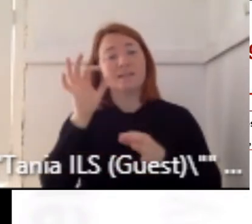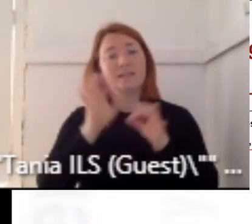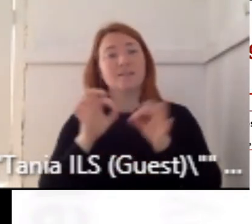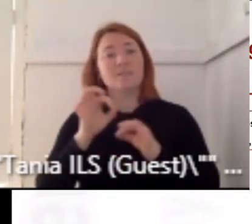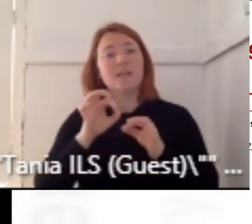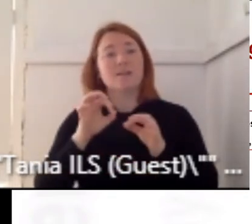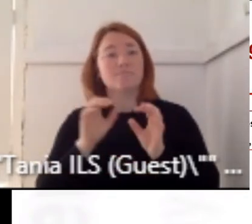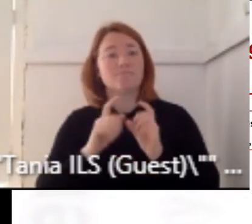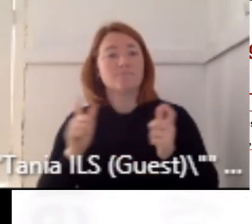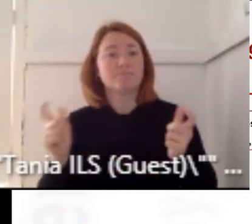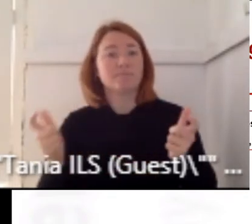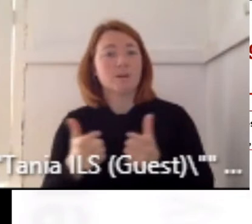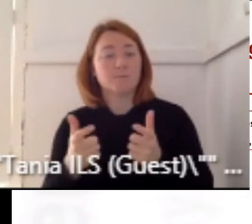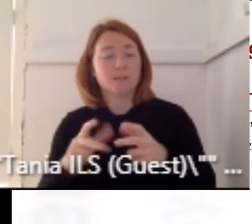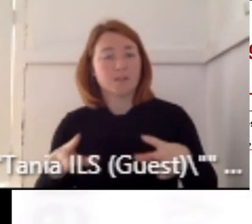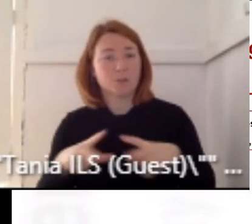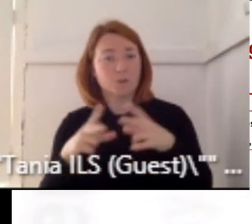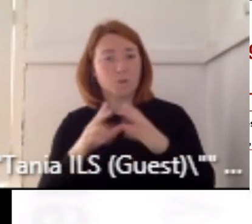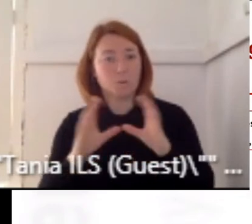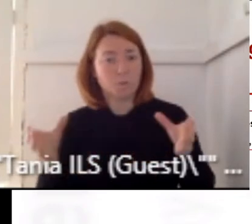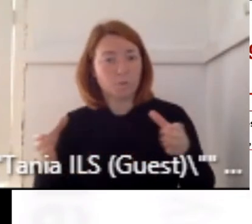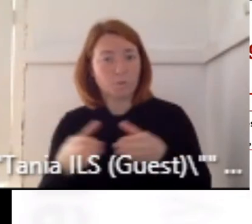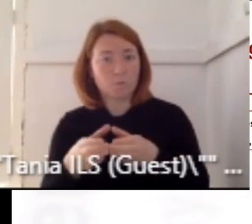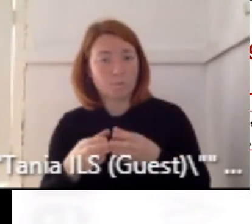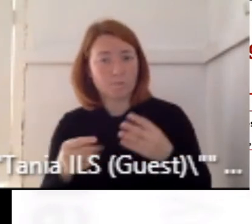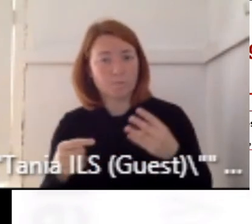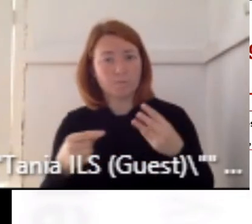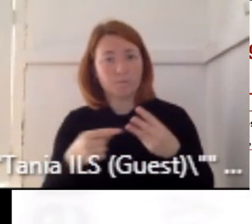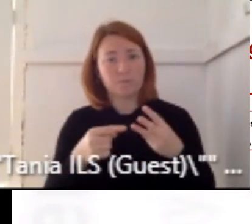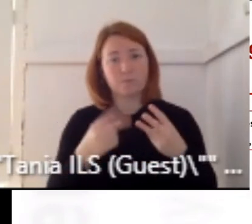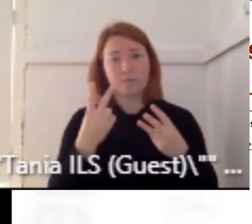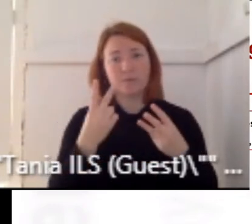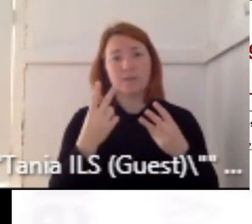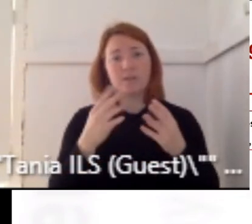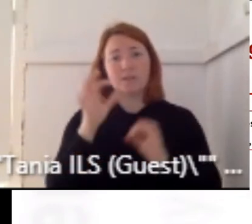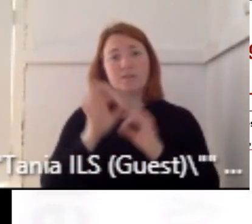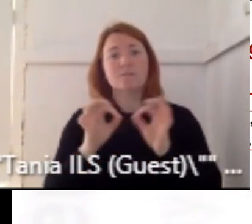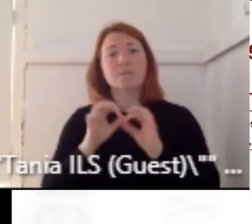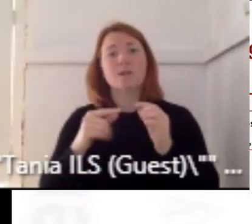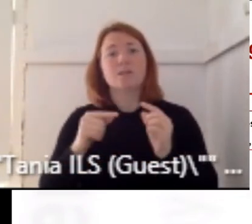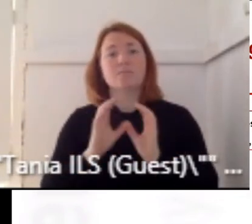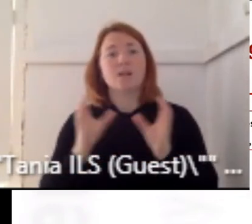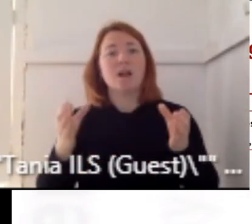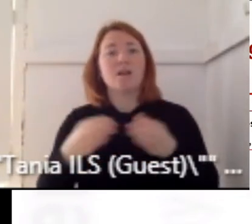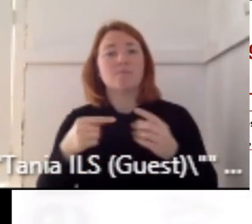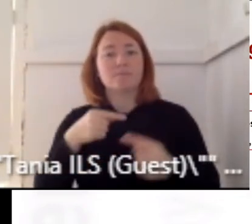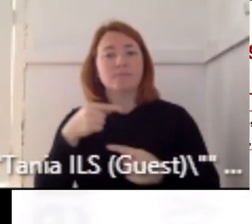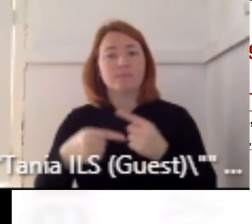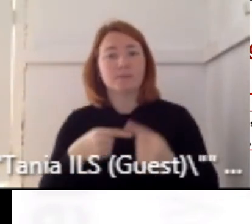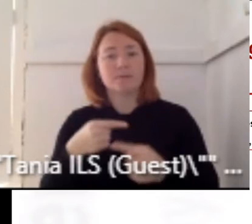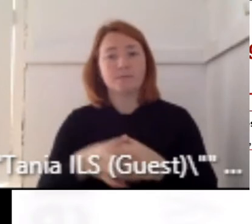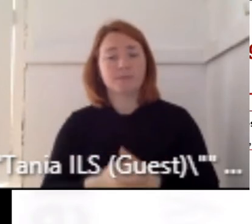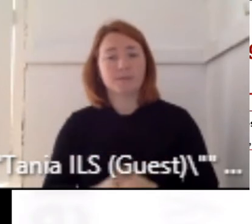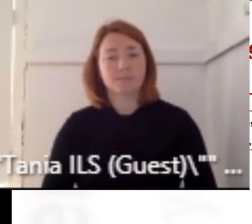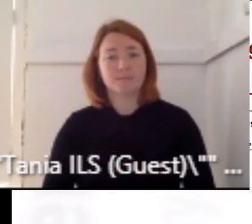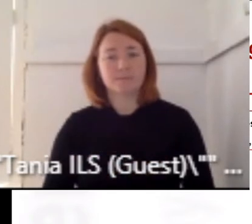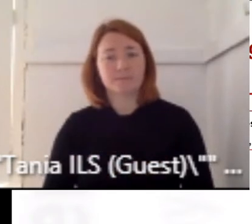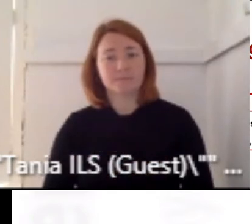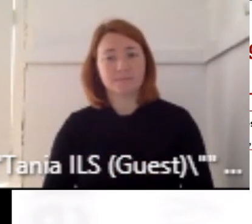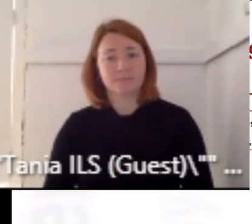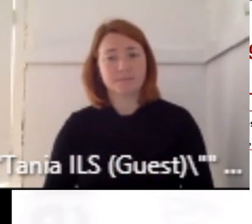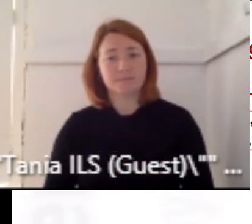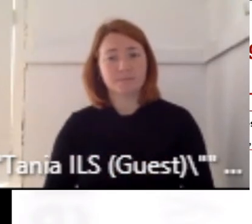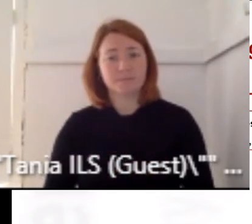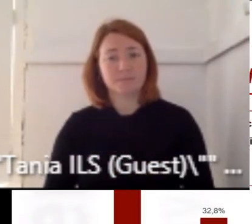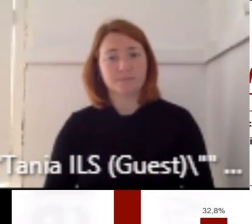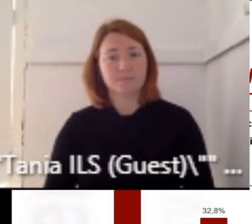sociocomunitari i del 2% en l'àmbit familiar. Per tant, també aquest major pes en l'àmbit de la